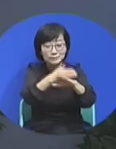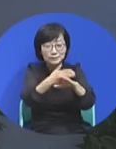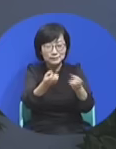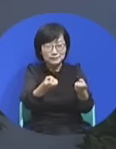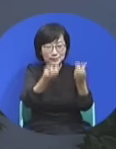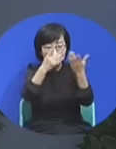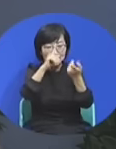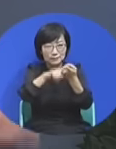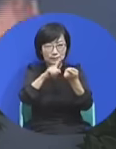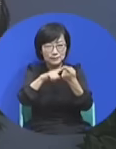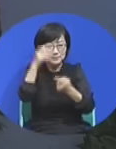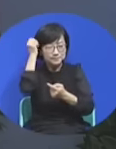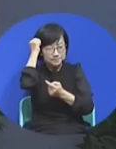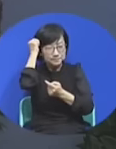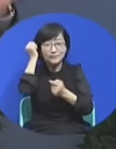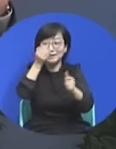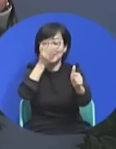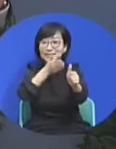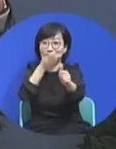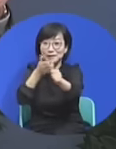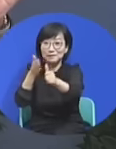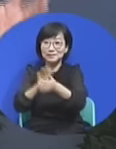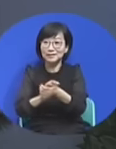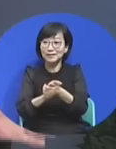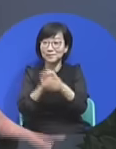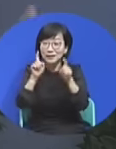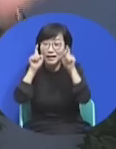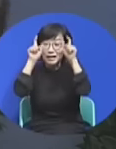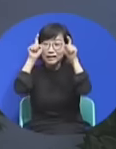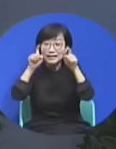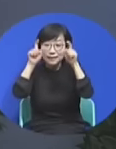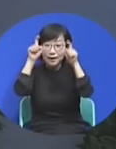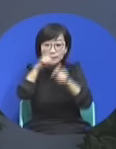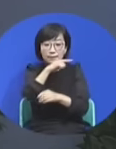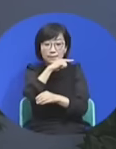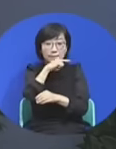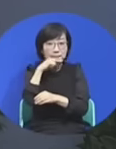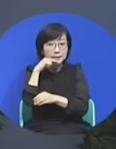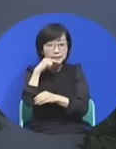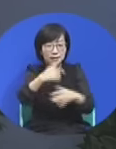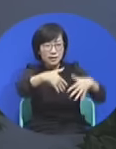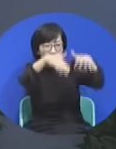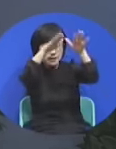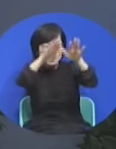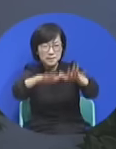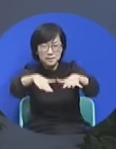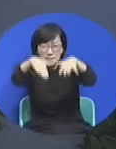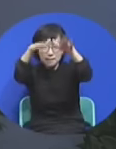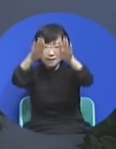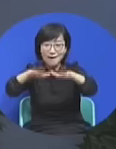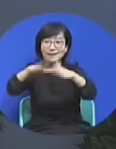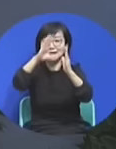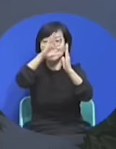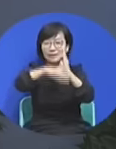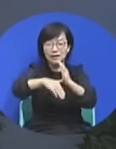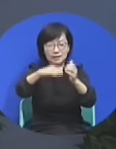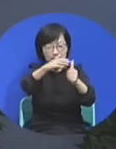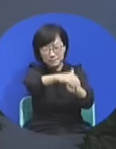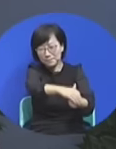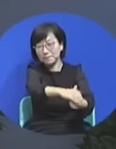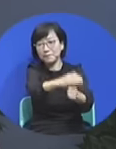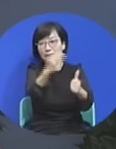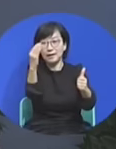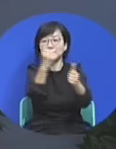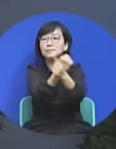your hearts as well. 양의 피를 바르는 날 나오게 된 겁니다. The day the Israelites applied the blood of the lamb, they came out